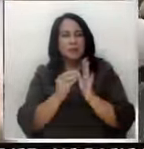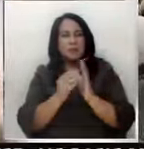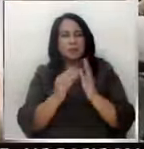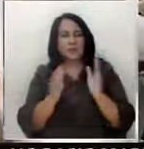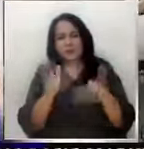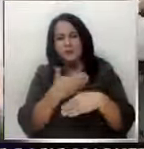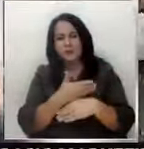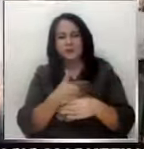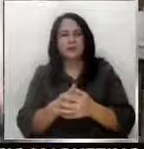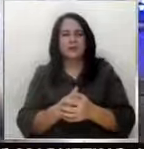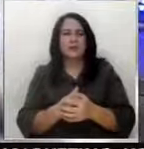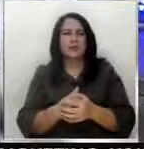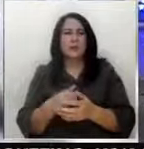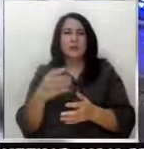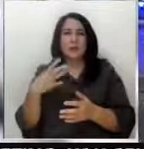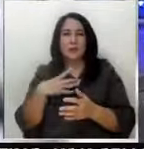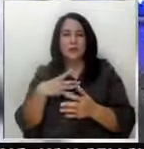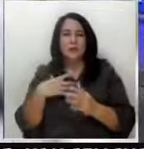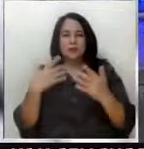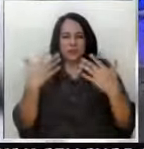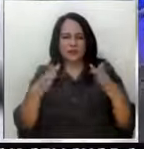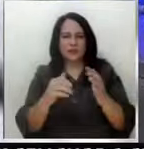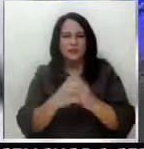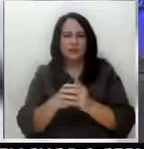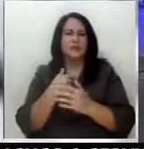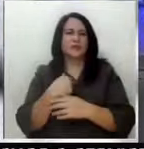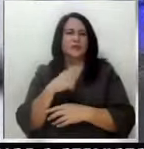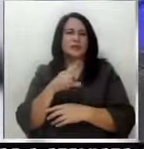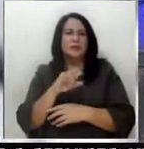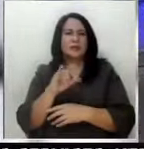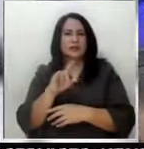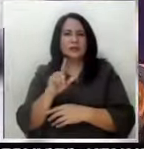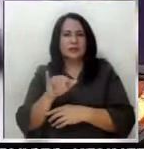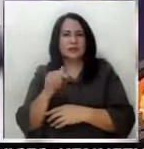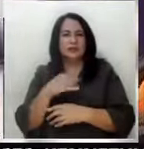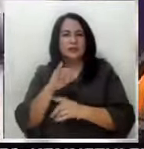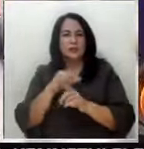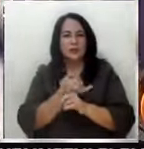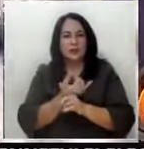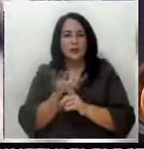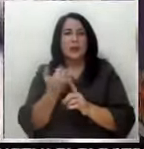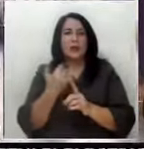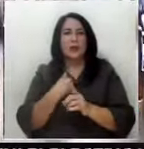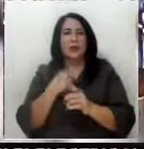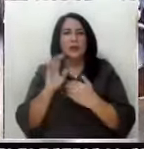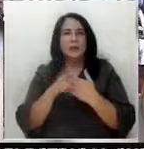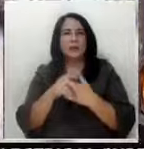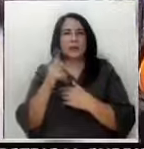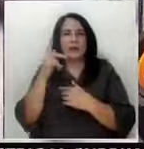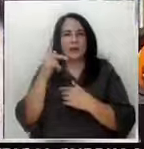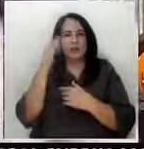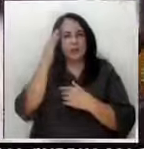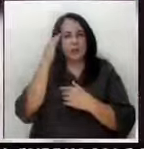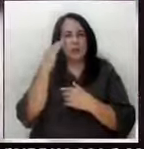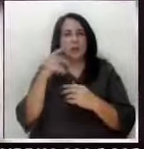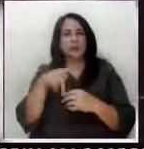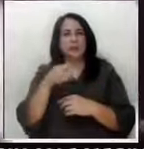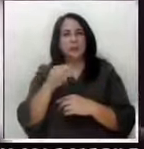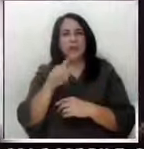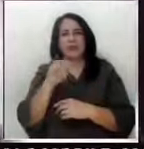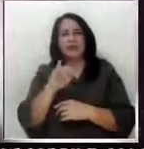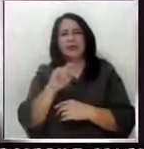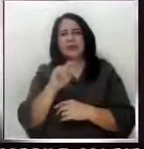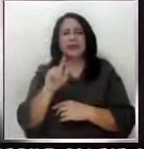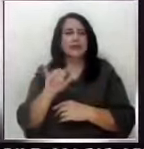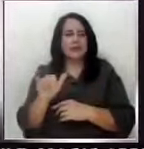The wait is over naman para sa Mitzi. Dahil this January na, ang comeback ng K-pop girl na ITZY para sa